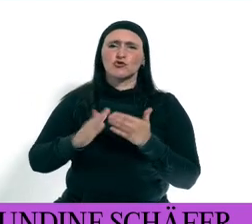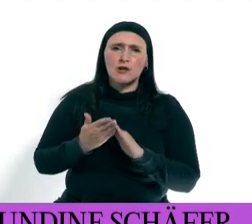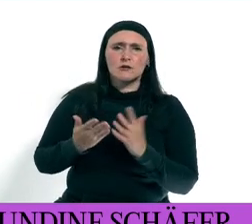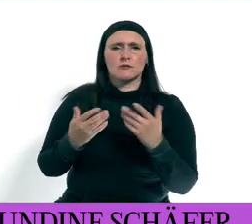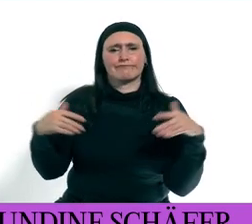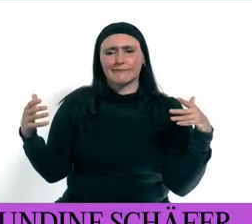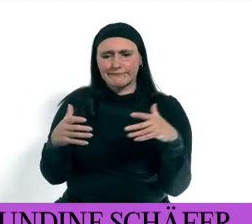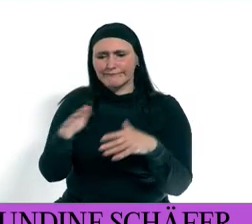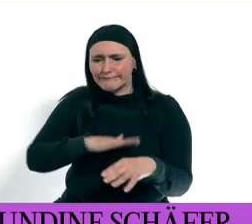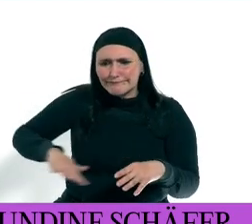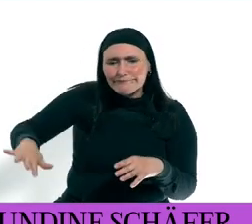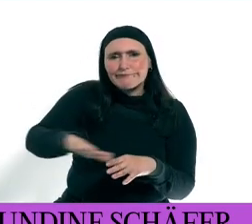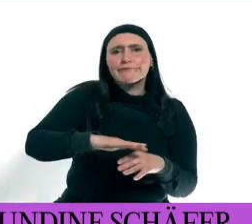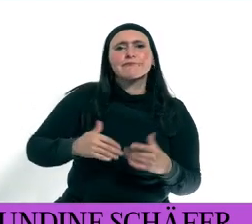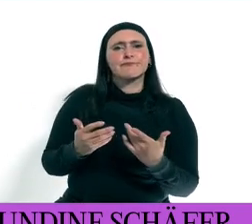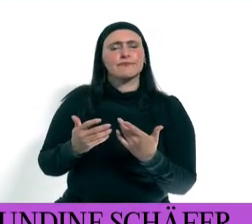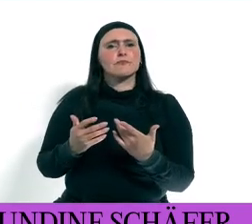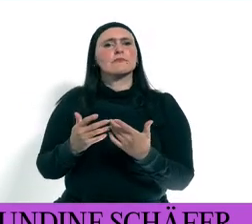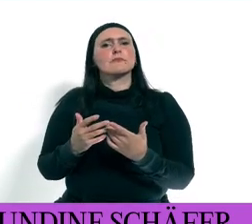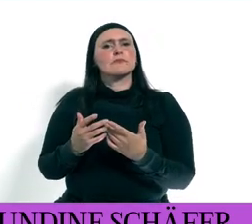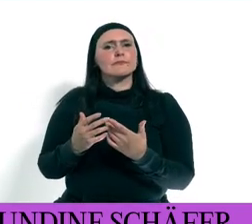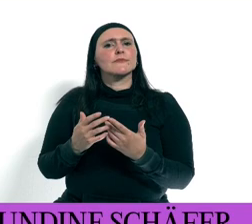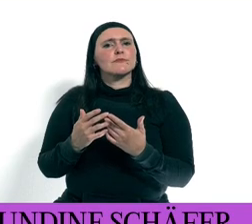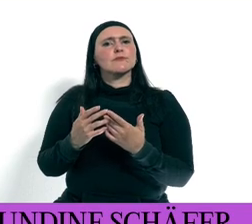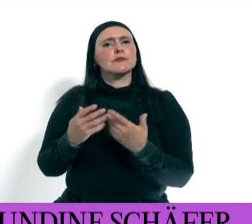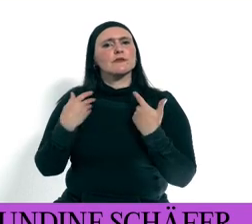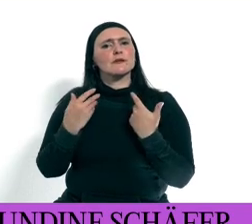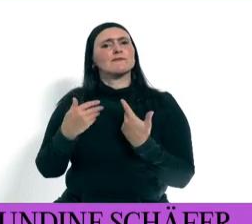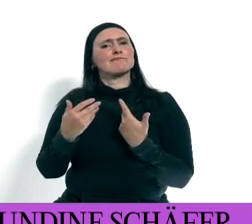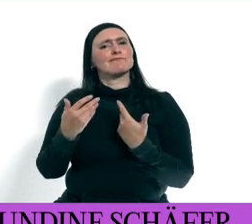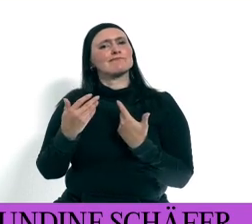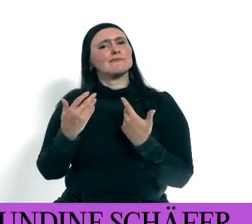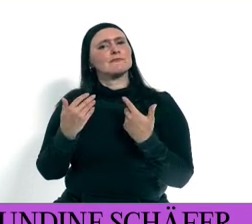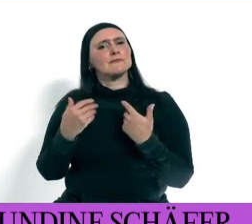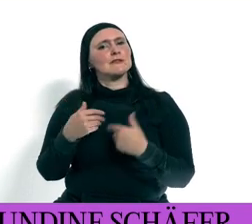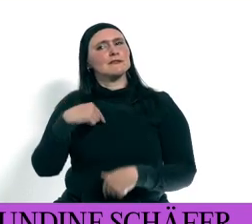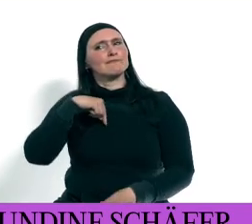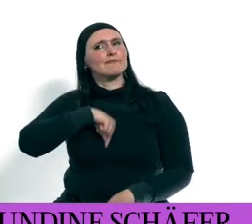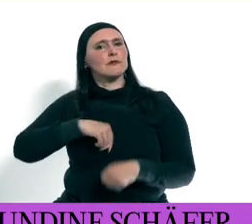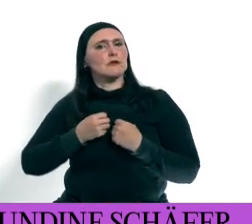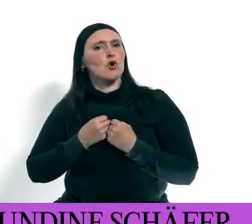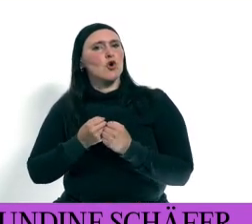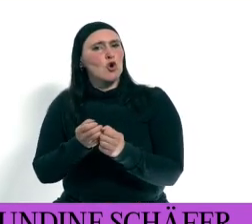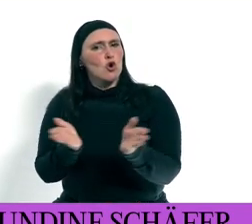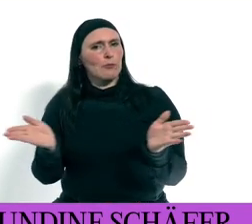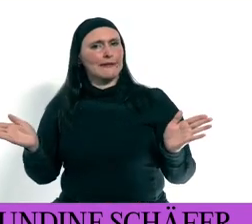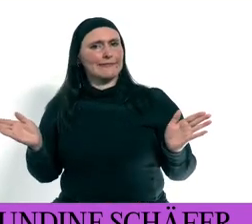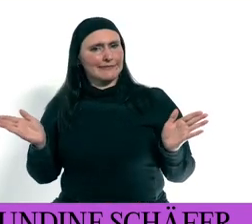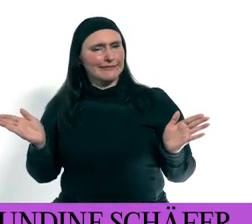gekauft, angesehen, mitgenommen werden kann, sondern es geht tatsächlich um das sich einbringen in die Gesellschaft, um das